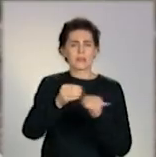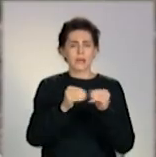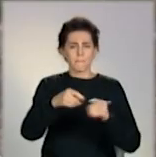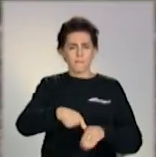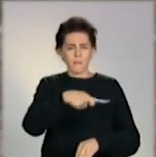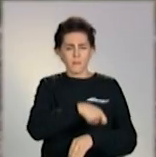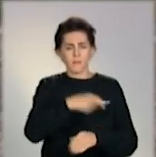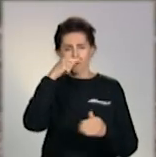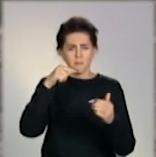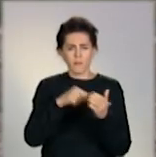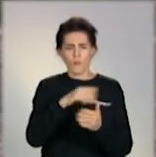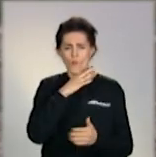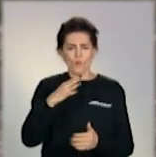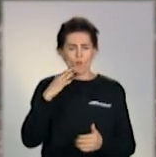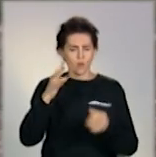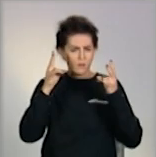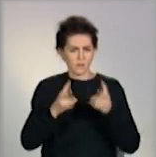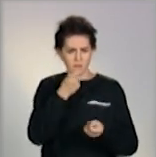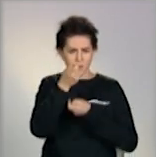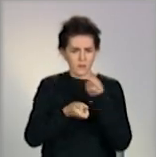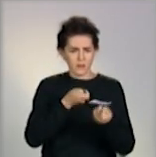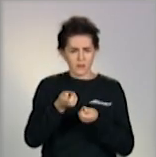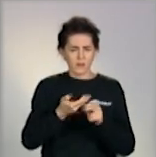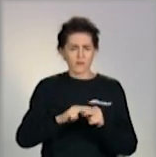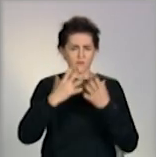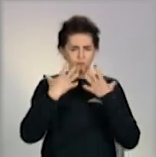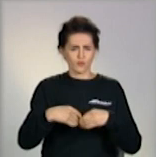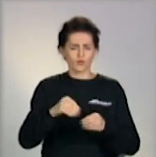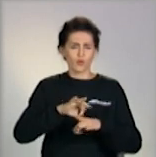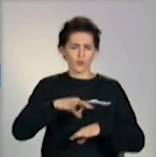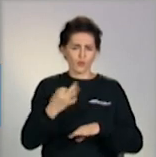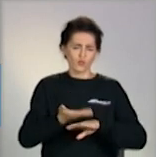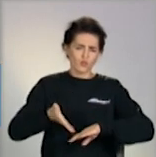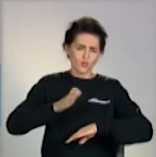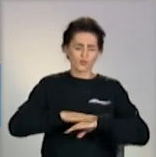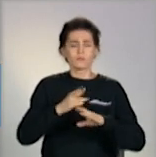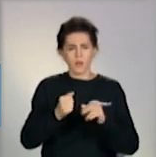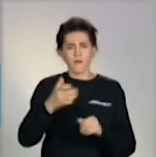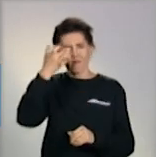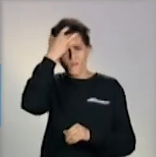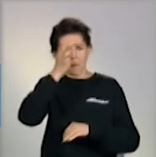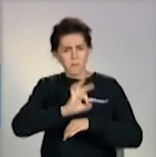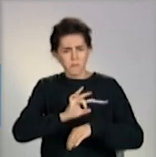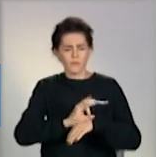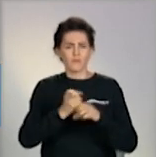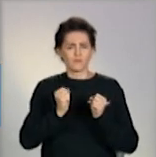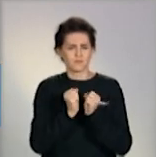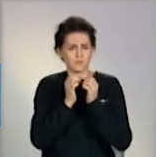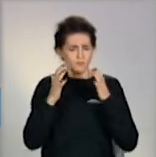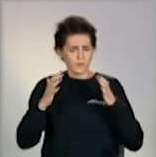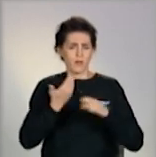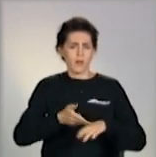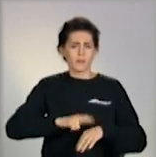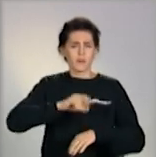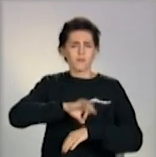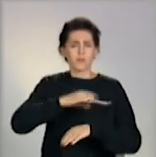кажуть, дитина отримала численні травми. Состояние средней тяжести, жалобы на головные боли, отек,